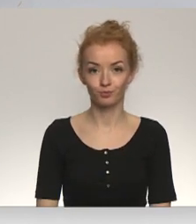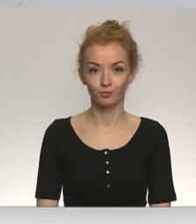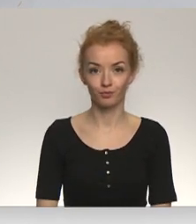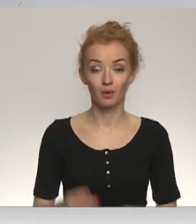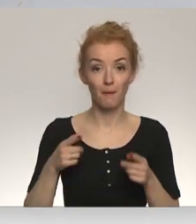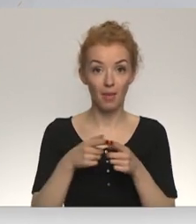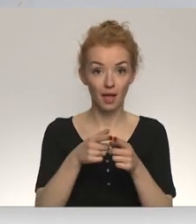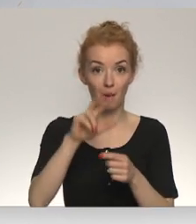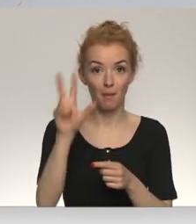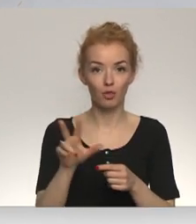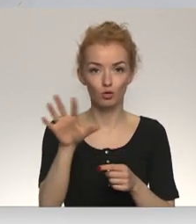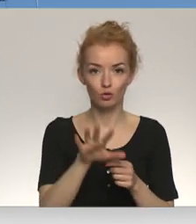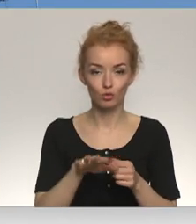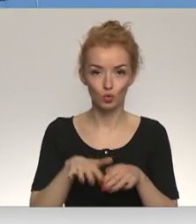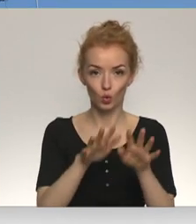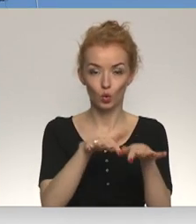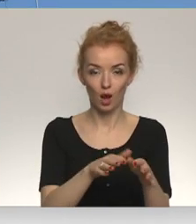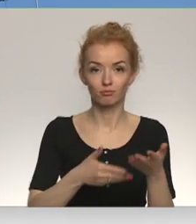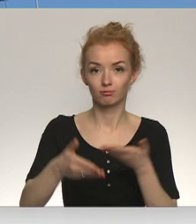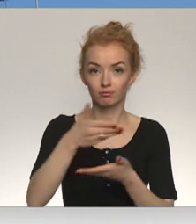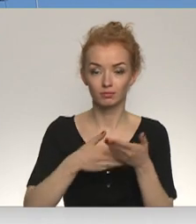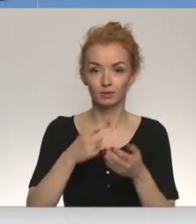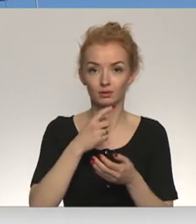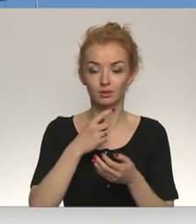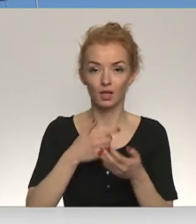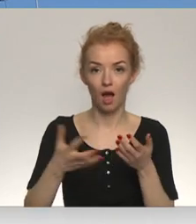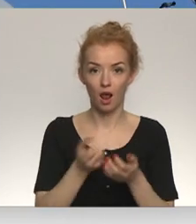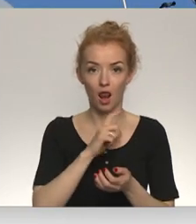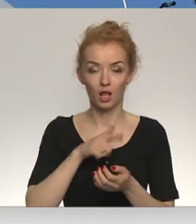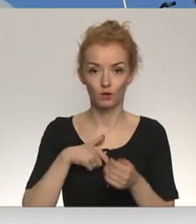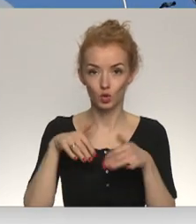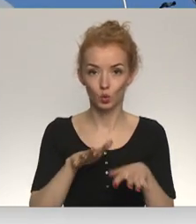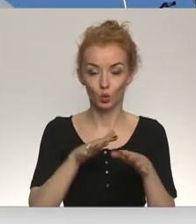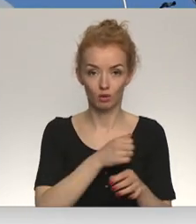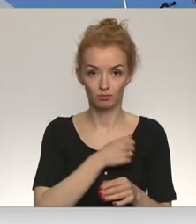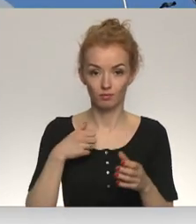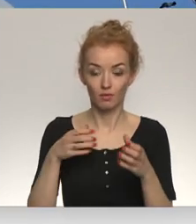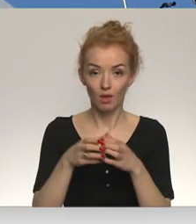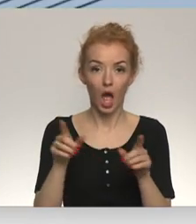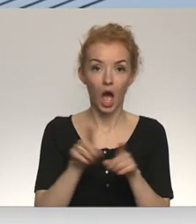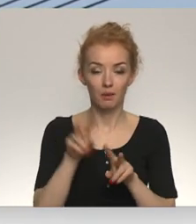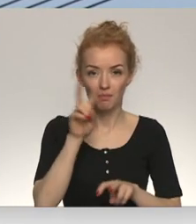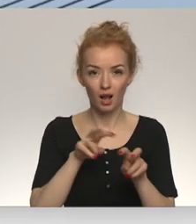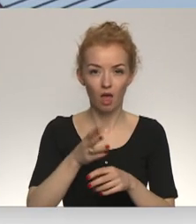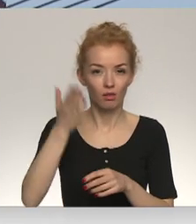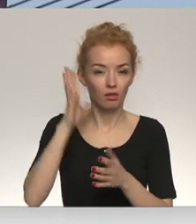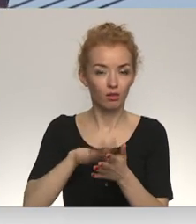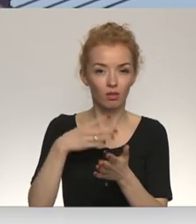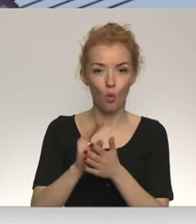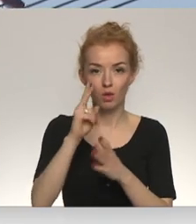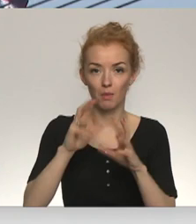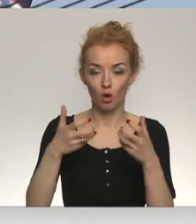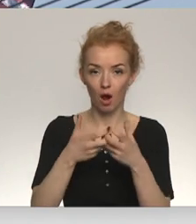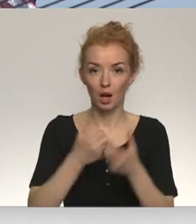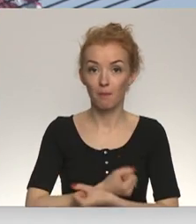Mērķis Baltijas jūrā ir stiprināt sadarbību ar Latvijas jūras spēkiem, meklēt mīnas, kas palikušas no otrā pasaules kara, un parādīt NATO